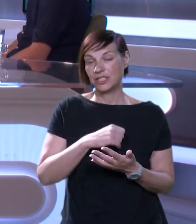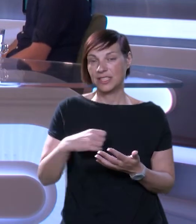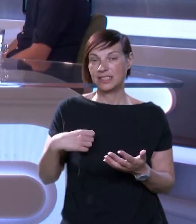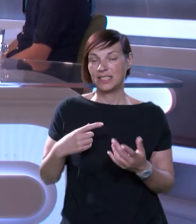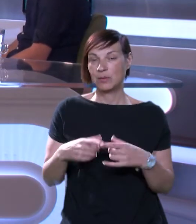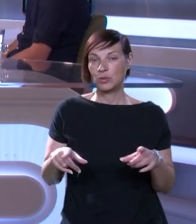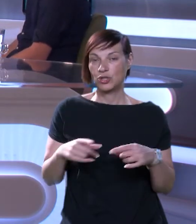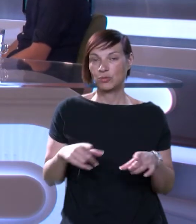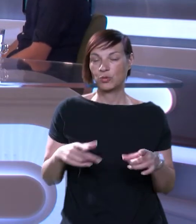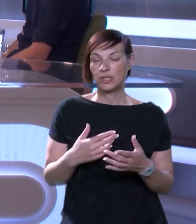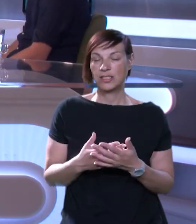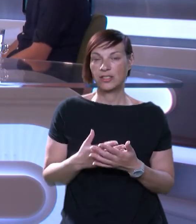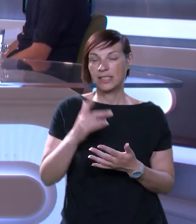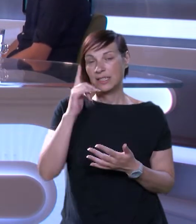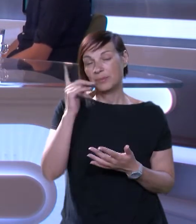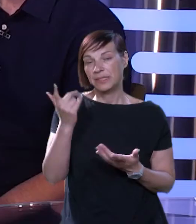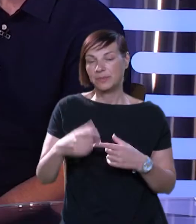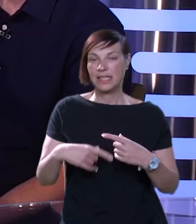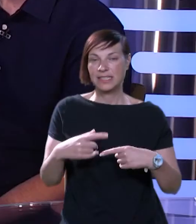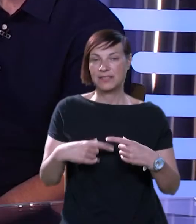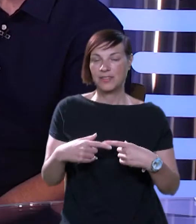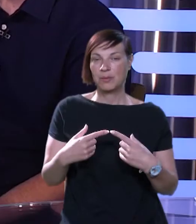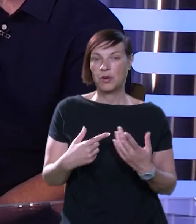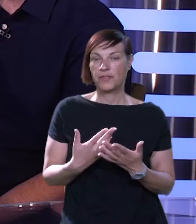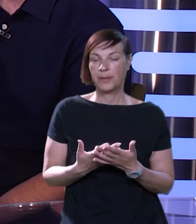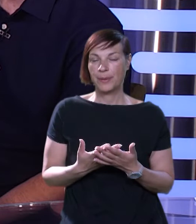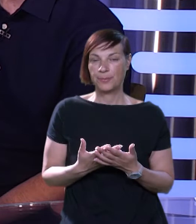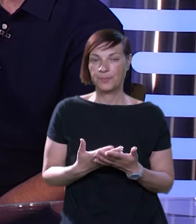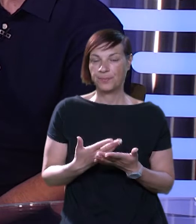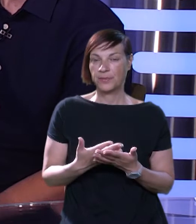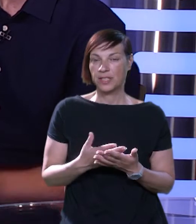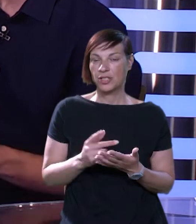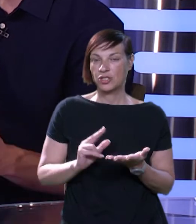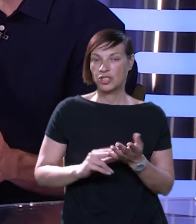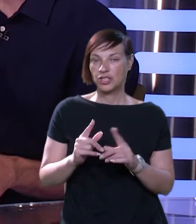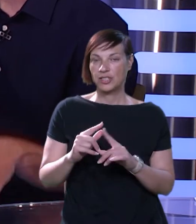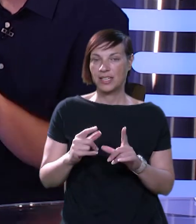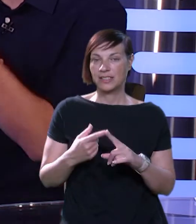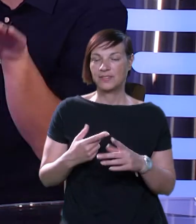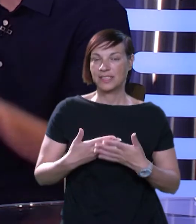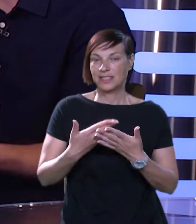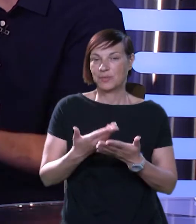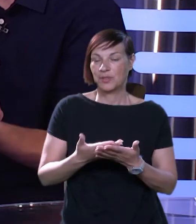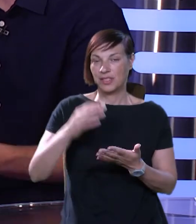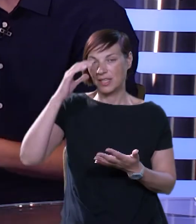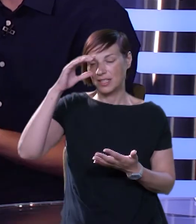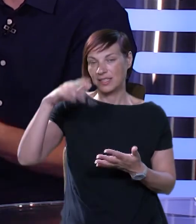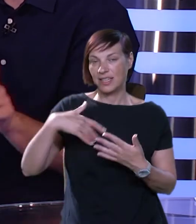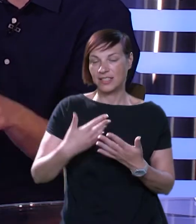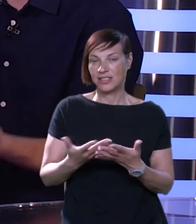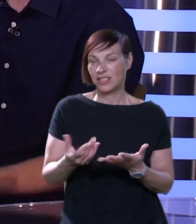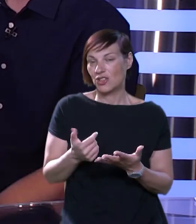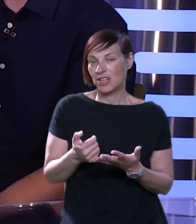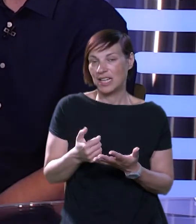samo s muzikom? Pa vjerojatno, ja mislim da je tako i sa filmografijom i sa nekim serijama, jer ono što na Netflix ponudi na najgledanije, ja mu